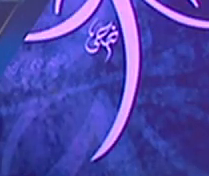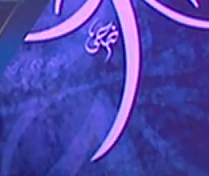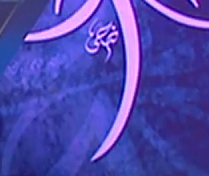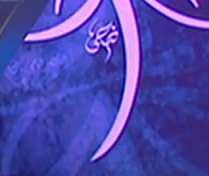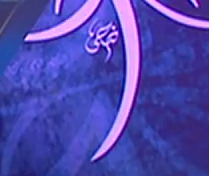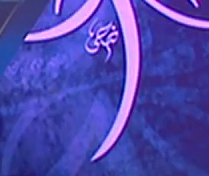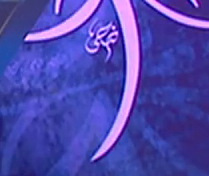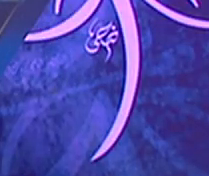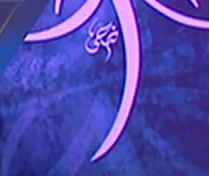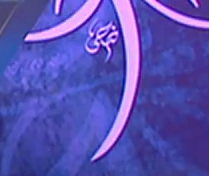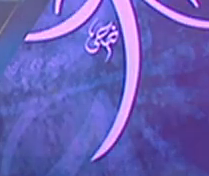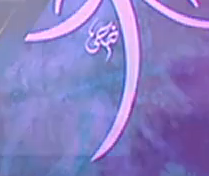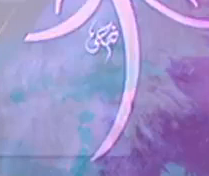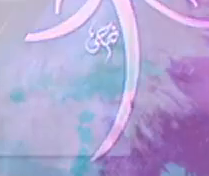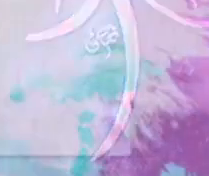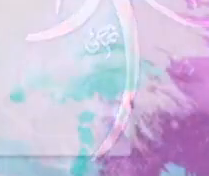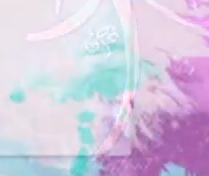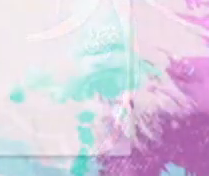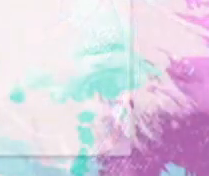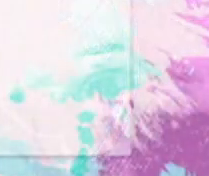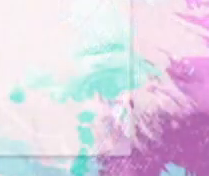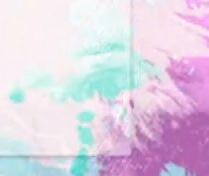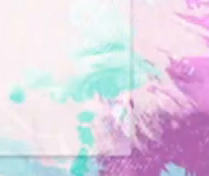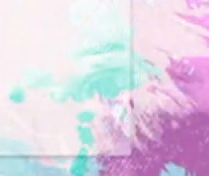بالله العلي